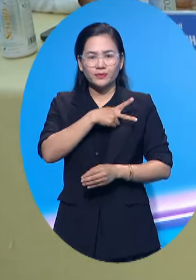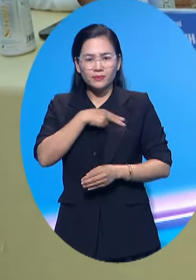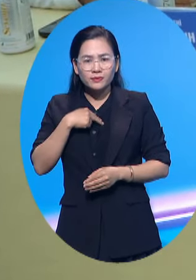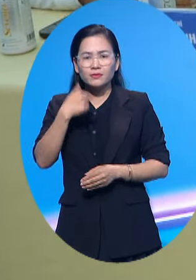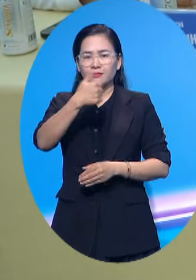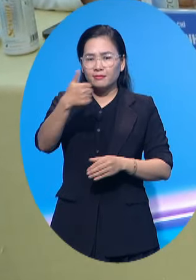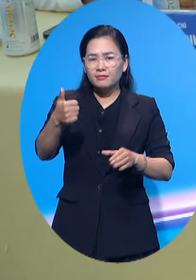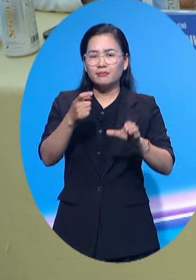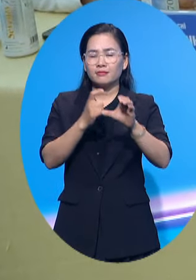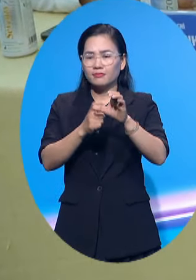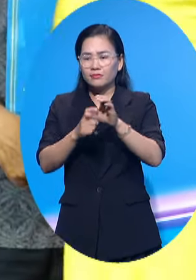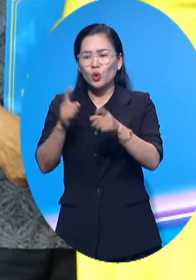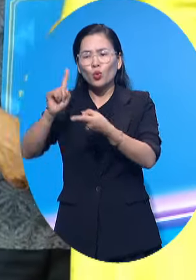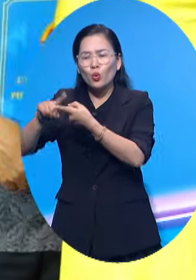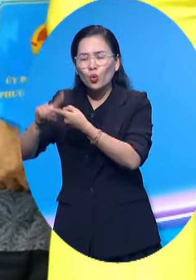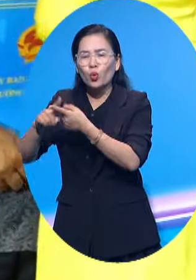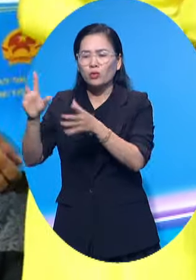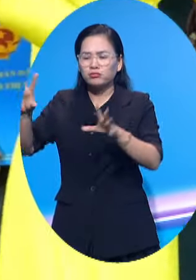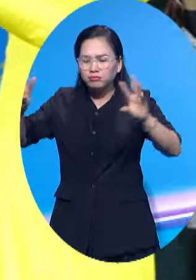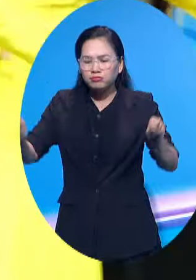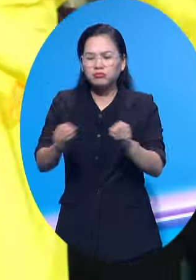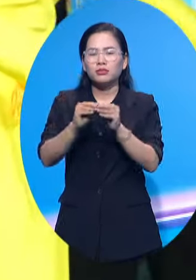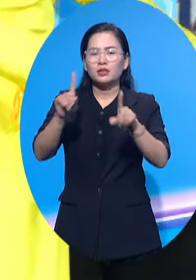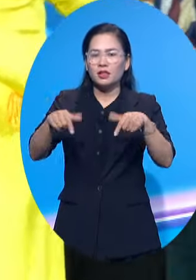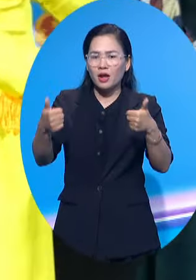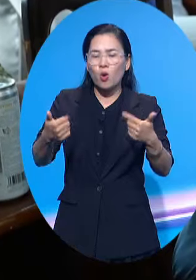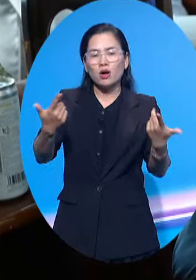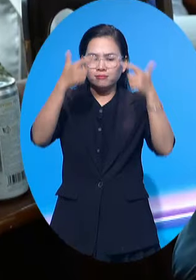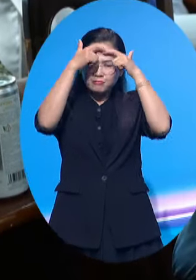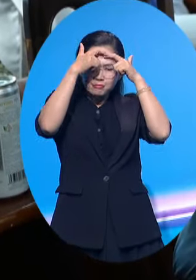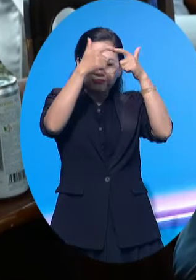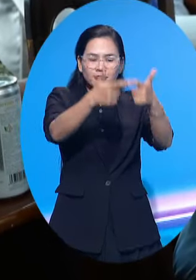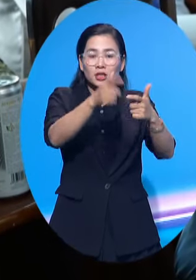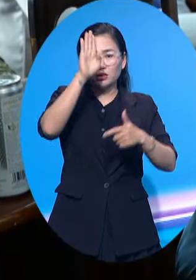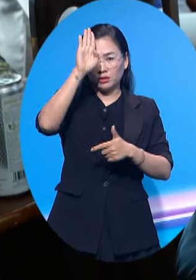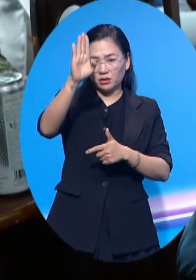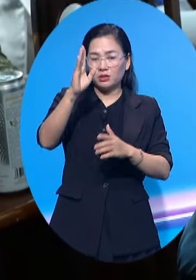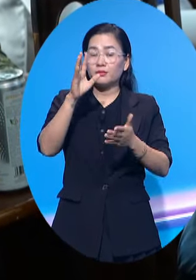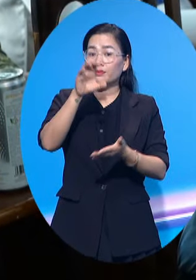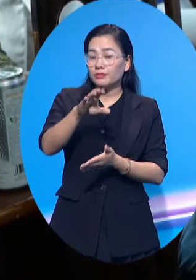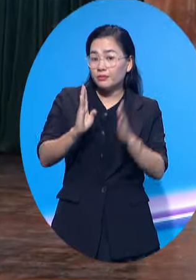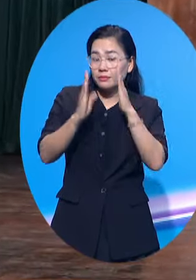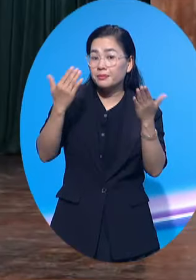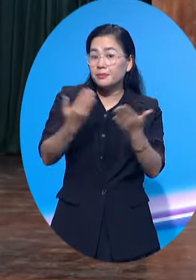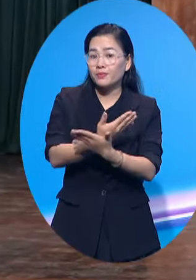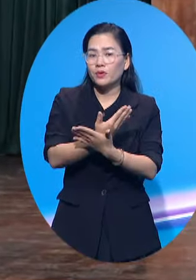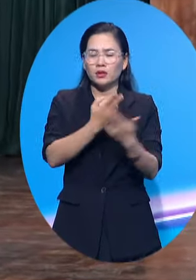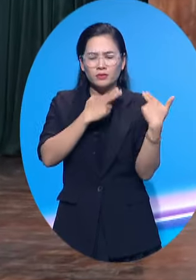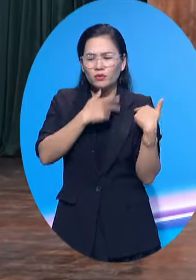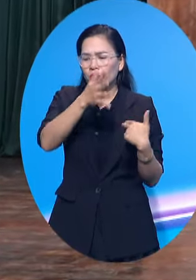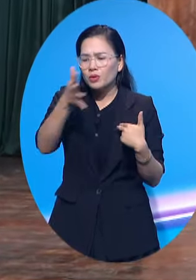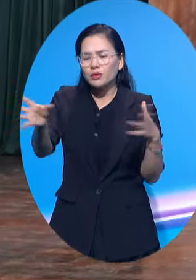phố, tổ dân phố cũ, quyết định cử chức danh trưởng khu phố mới và ra mắt các chức danh người hoạt động không chuyên trách ở khu phố